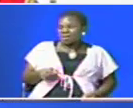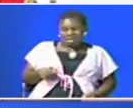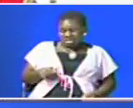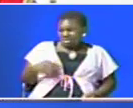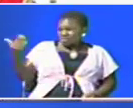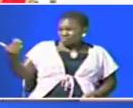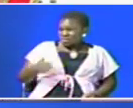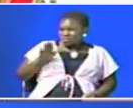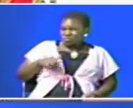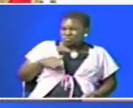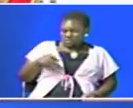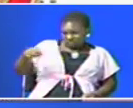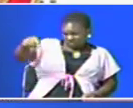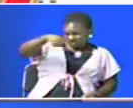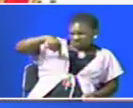ukiletewa mke ambaye ageuka.